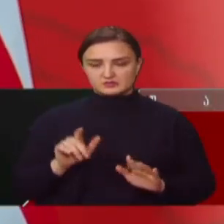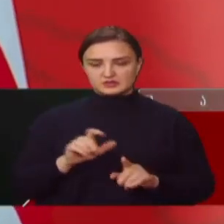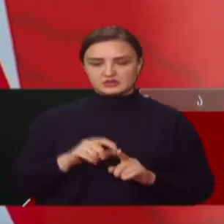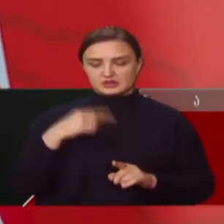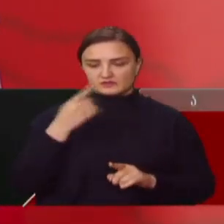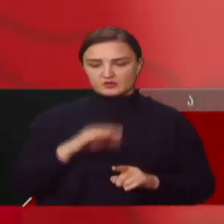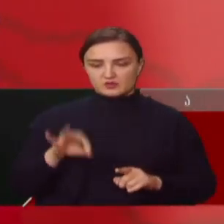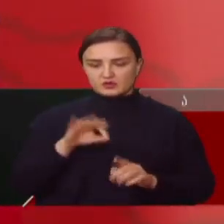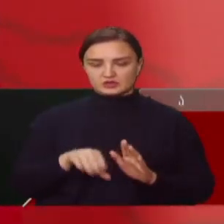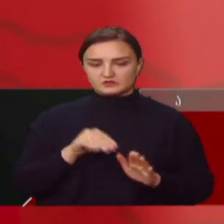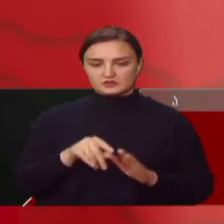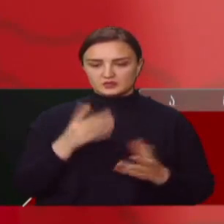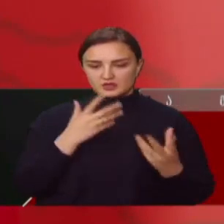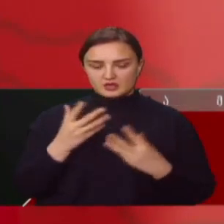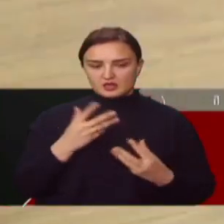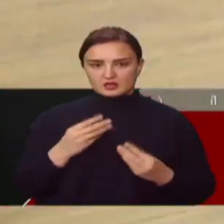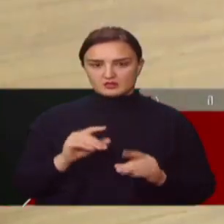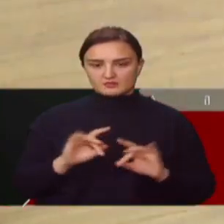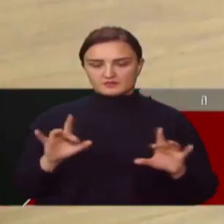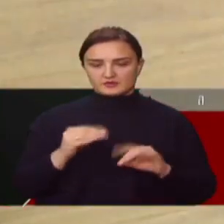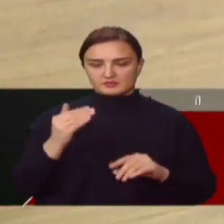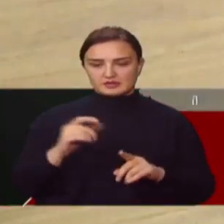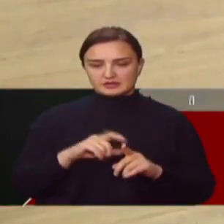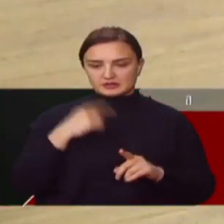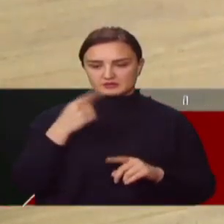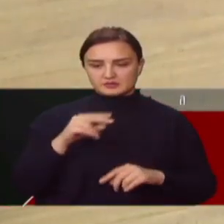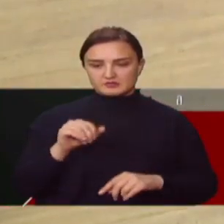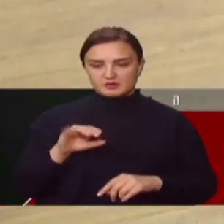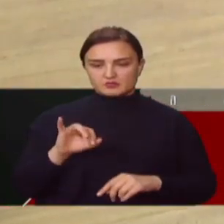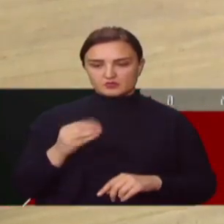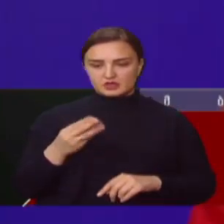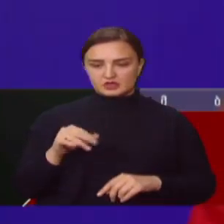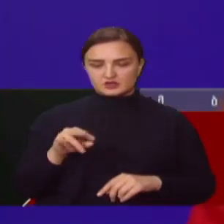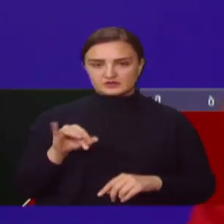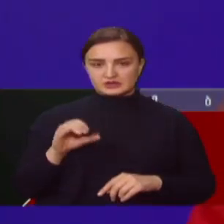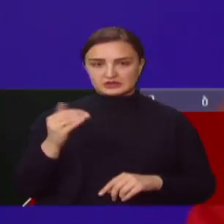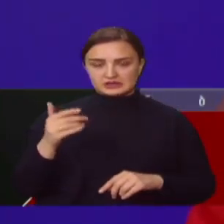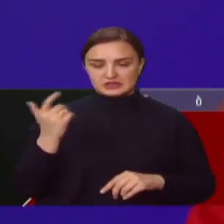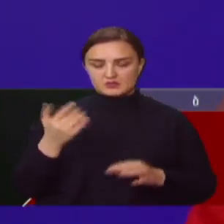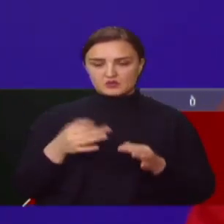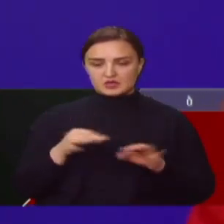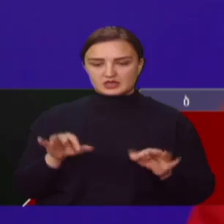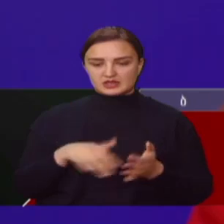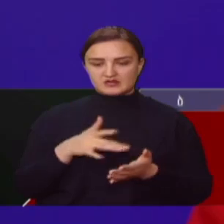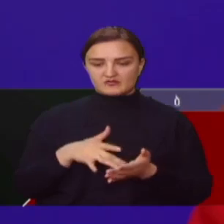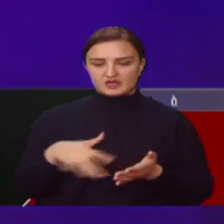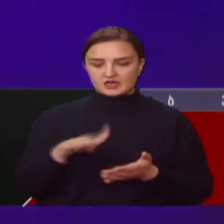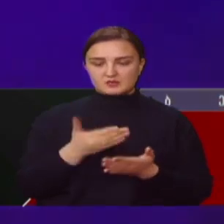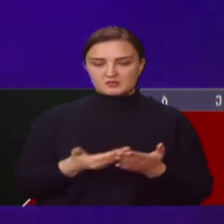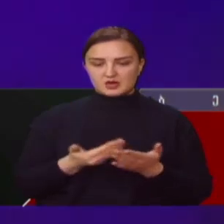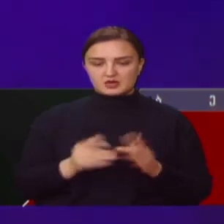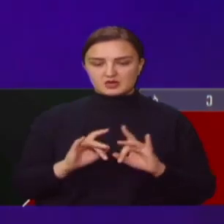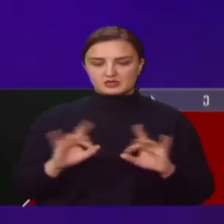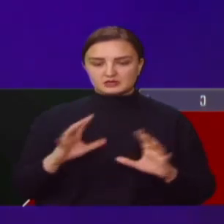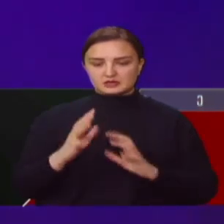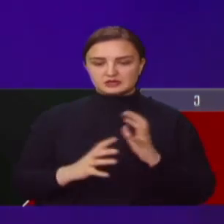კვლავ არჩევნების გაყალბებაზე აკეთებს. მათი თქმით, პაპუაშვილის მხრიდან დემოკრატიული ქვეყნების მაგალითების მოყვანა და